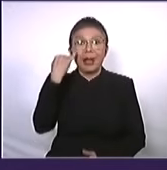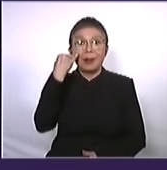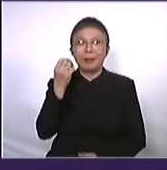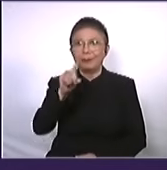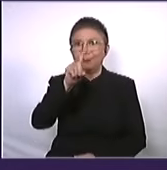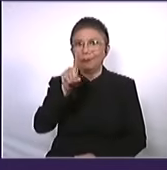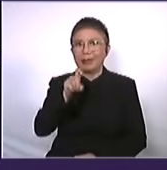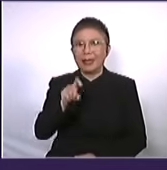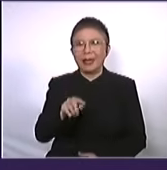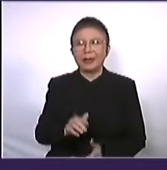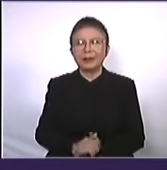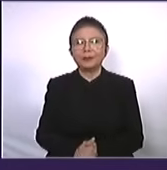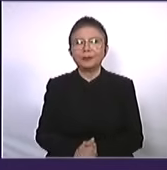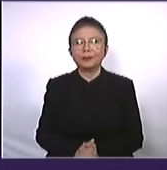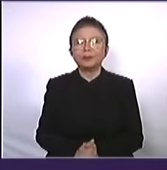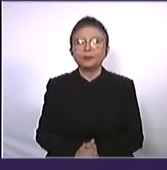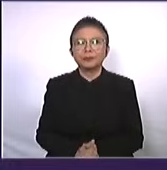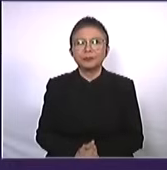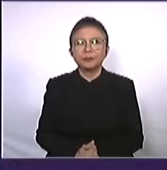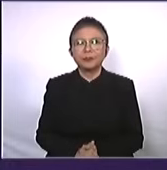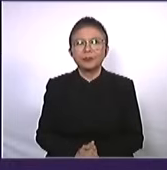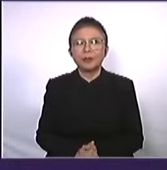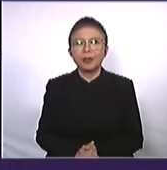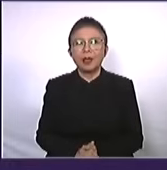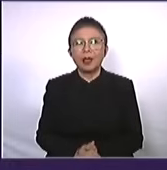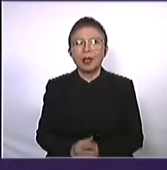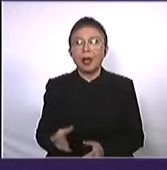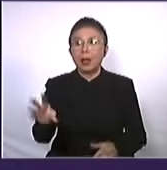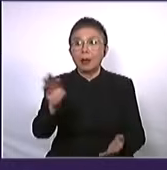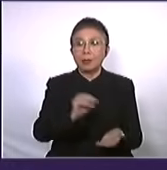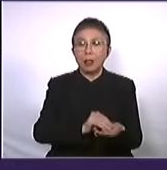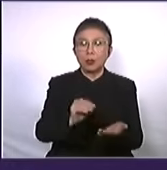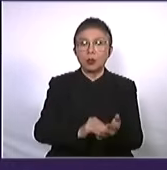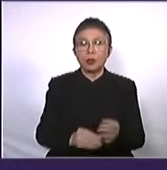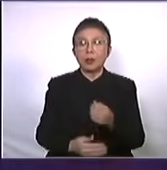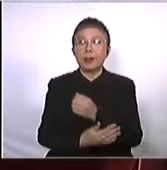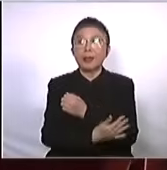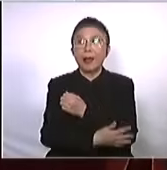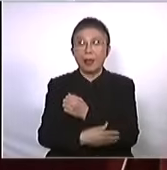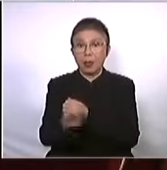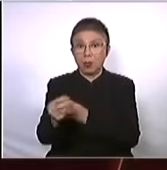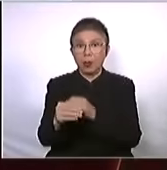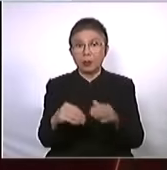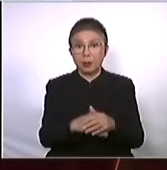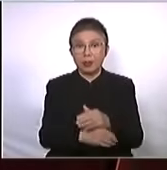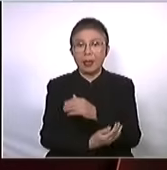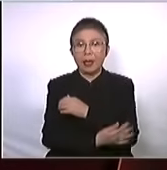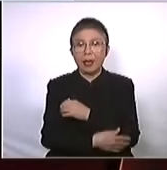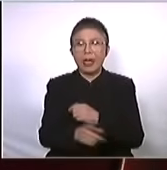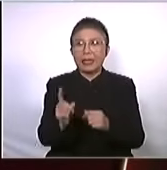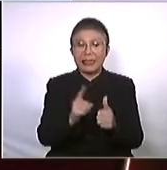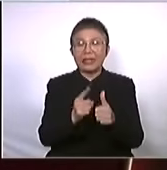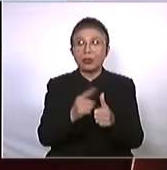Terima kasih Pak Mahfud yang saya hormati pemasukan negara itu salah satunya adalah